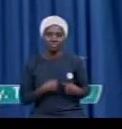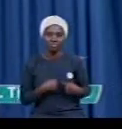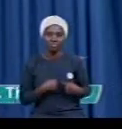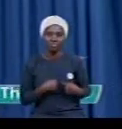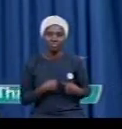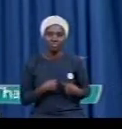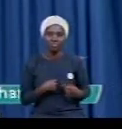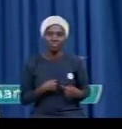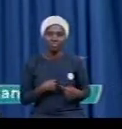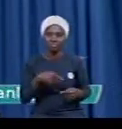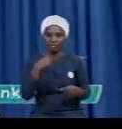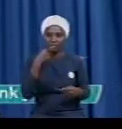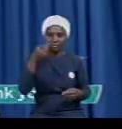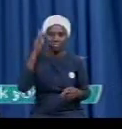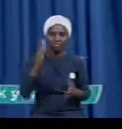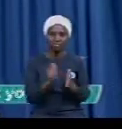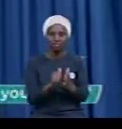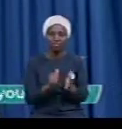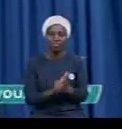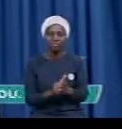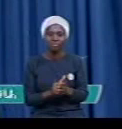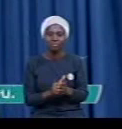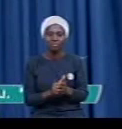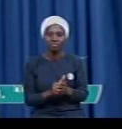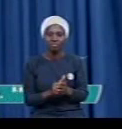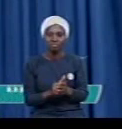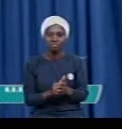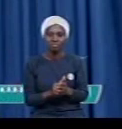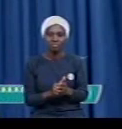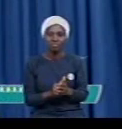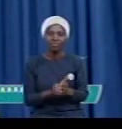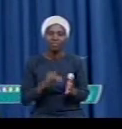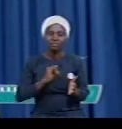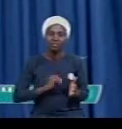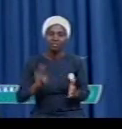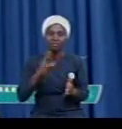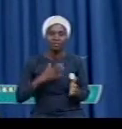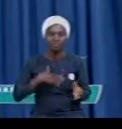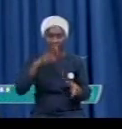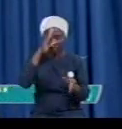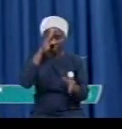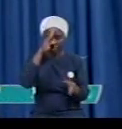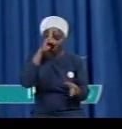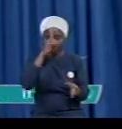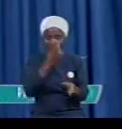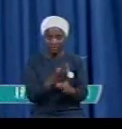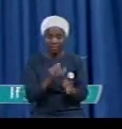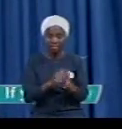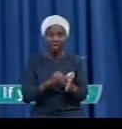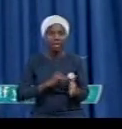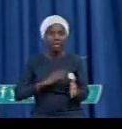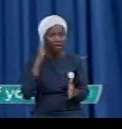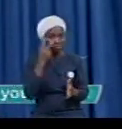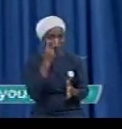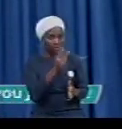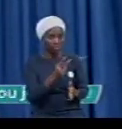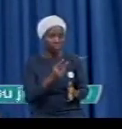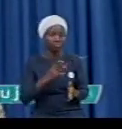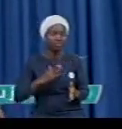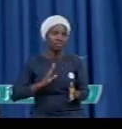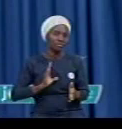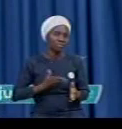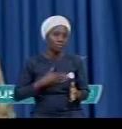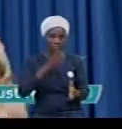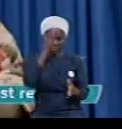oluwa nigba wo lo se temi mo wa mu gbagbo mi lo mo ni ma ri baba wa ninu oluwa loju ko loju looto mi sese ma ri won mo ni